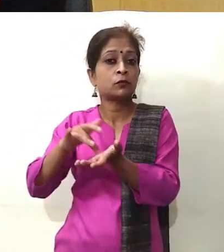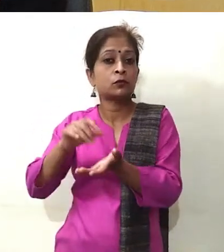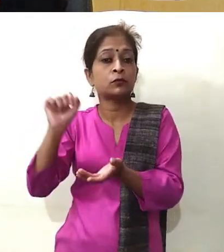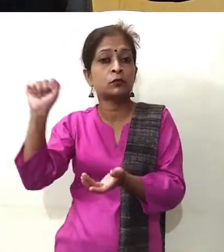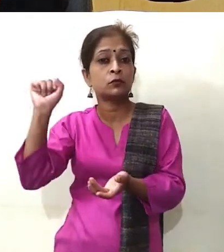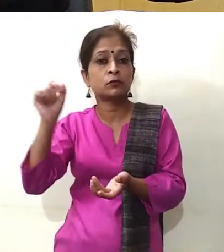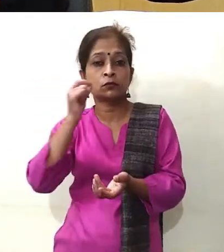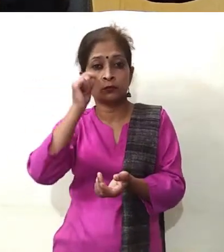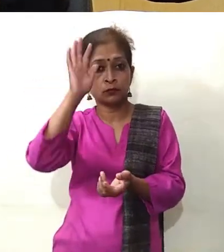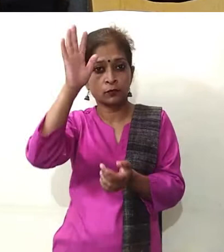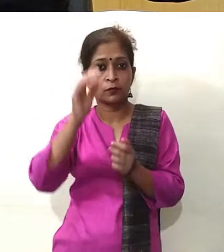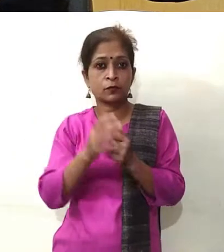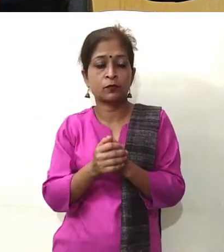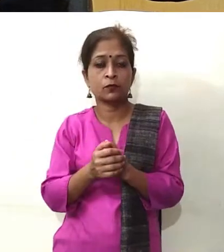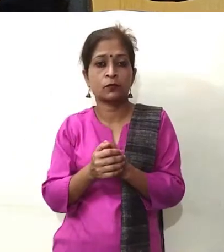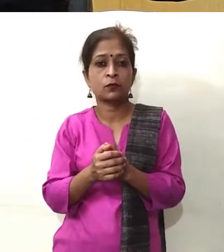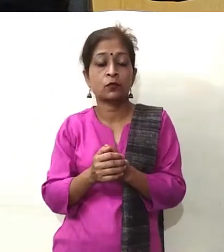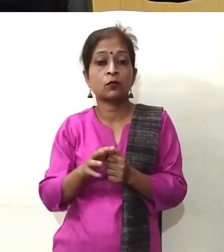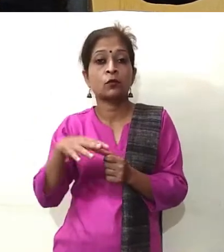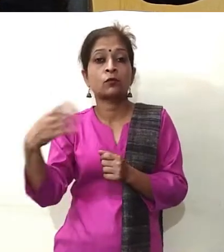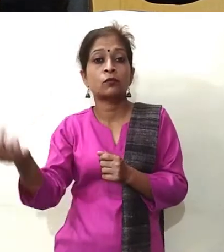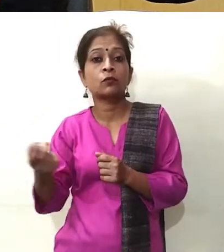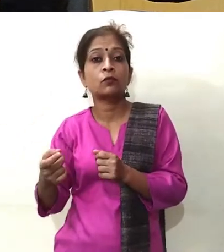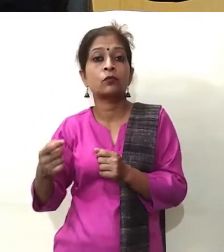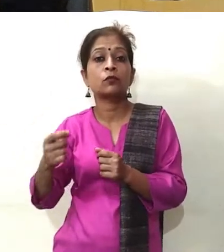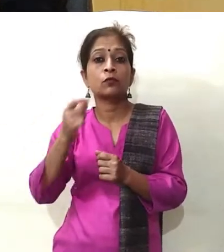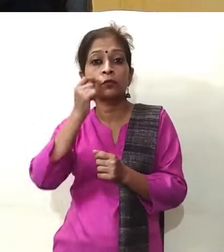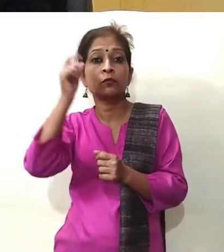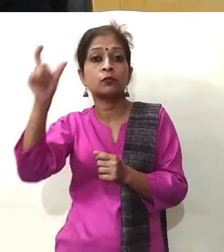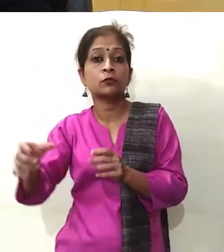कर्ण के सारथी हुए जी। और